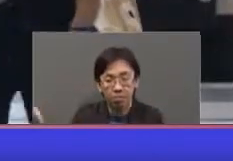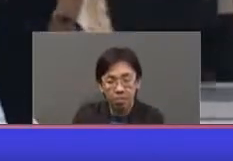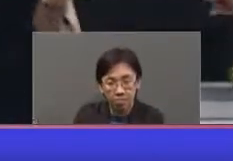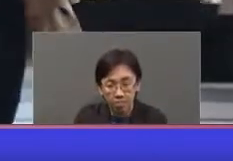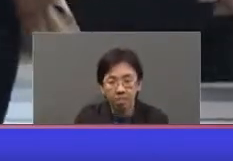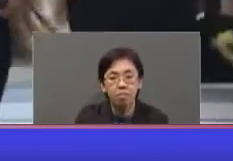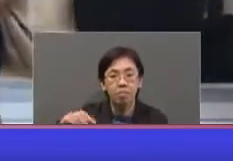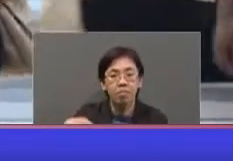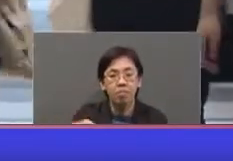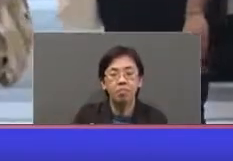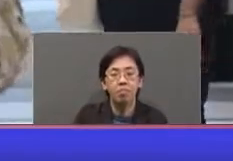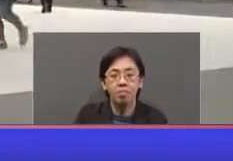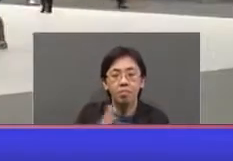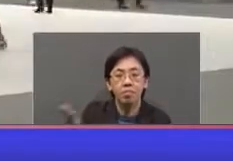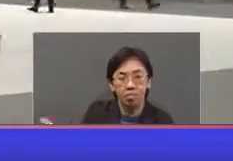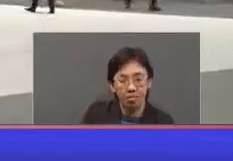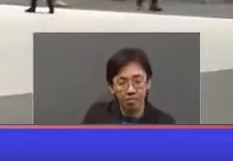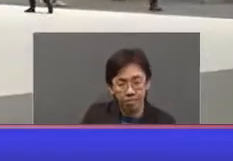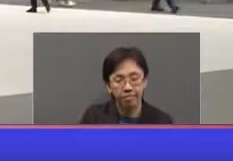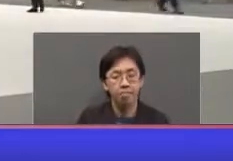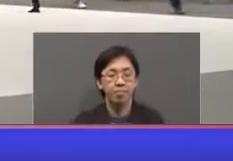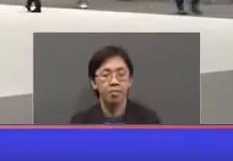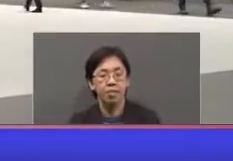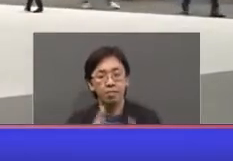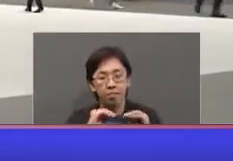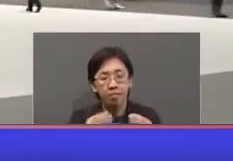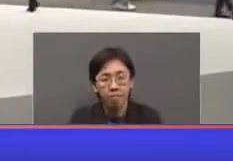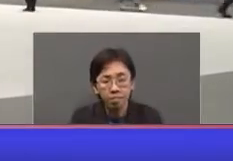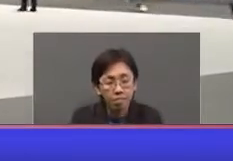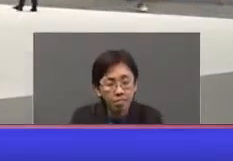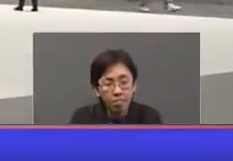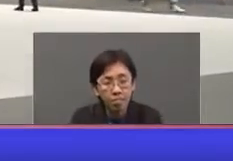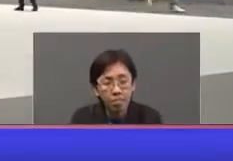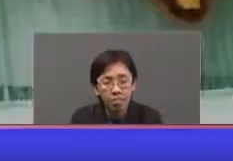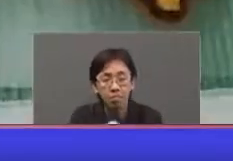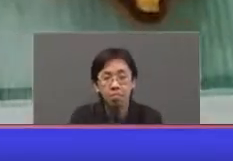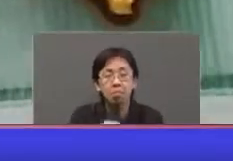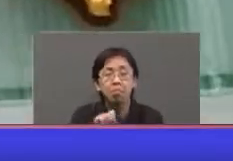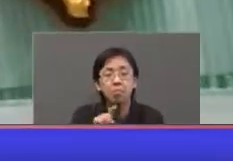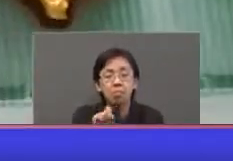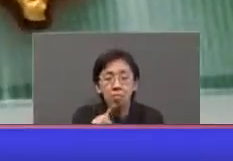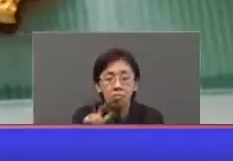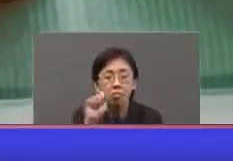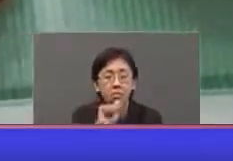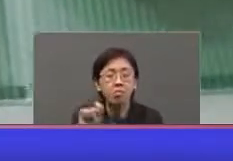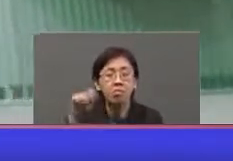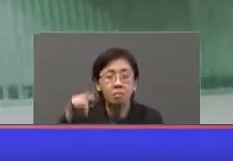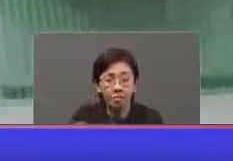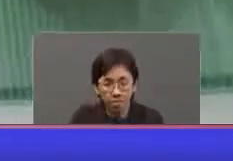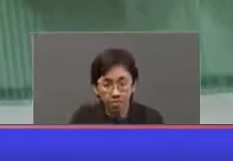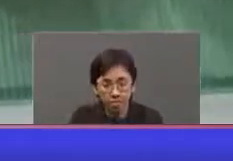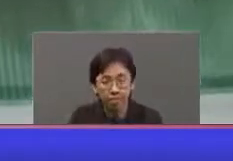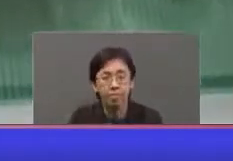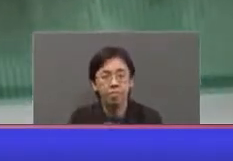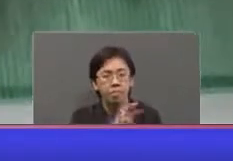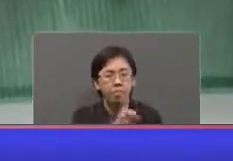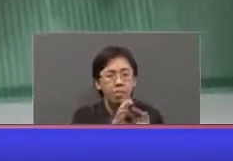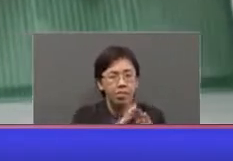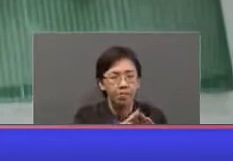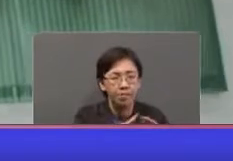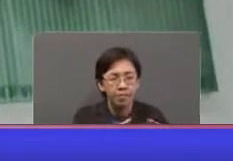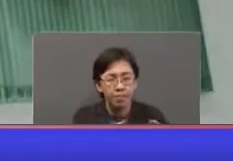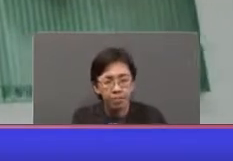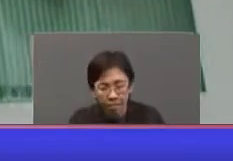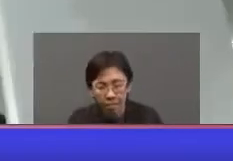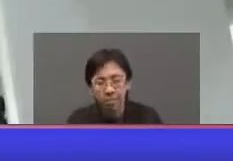รัสเซียหลายคนลุ้นว่าเอ๊ะจะมาเองหรือเปล่า คุณปูตินจะมาเองไหมนะคะก็ตอนนี้ก็เป็นที่ชัดเจนแล้วเป็นผู้แทนร